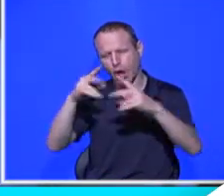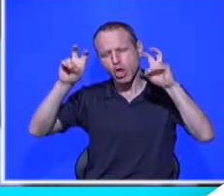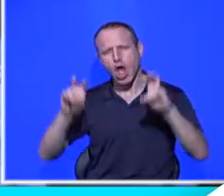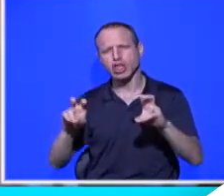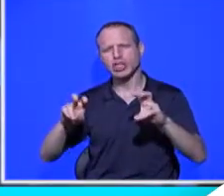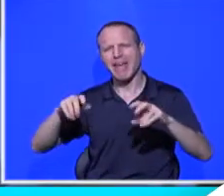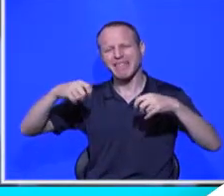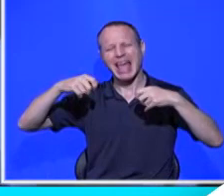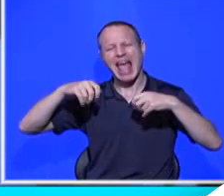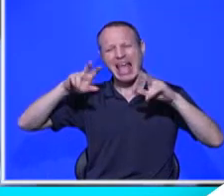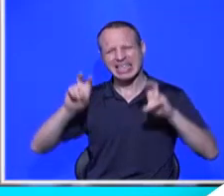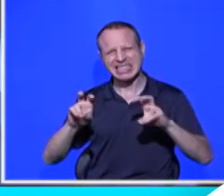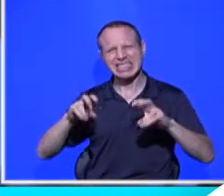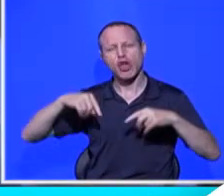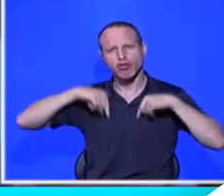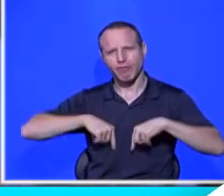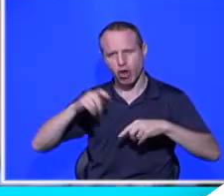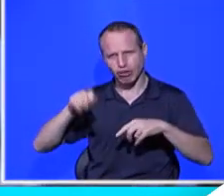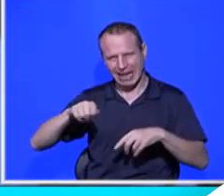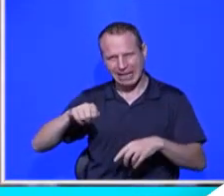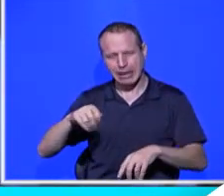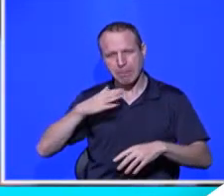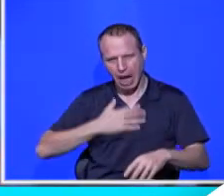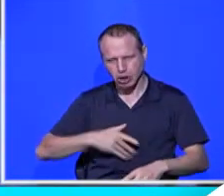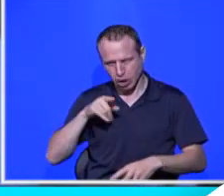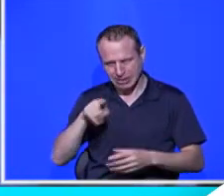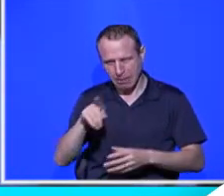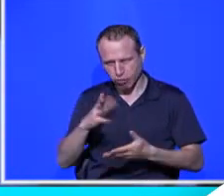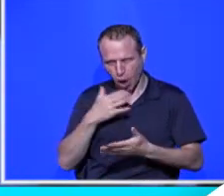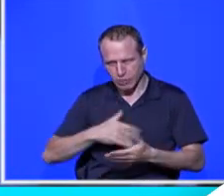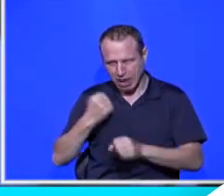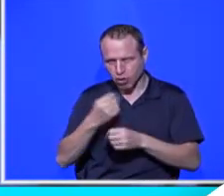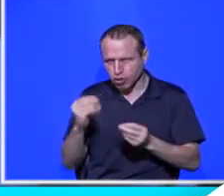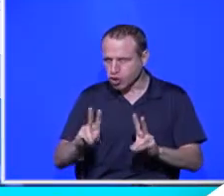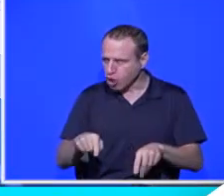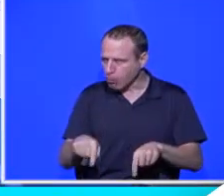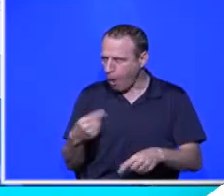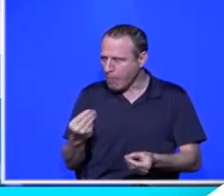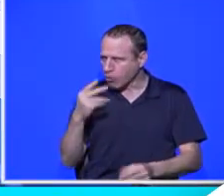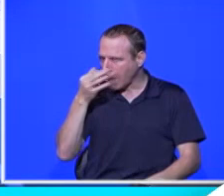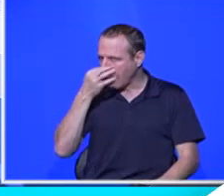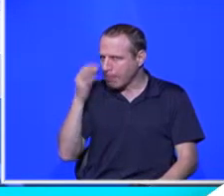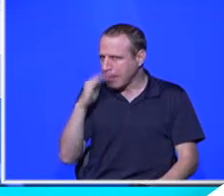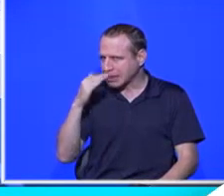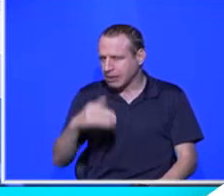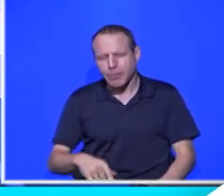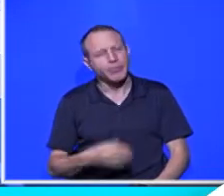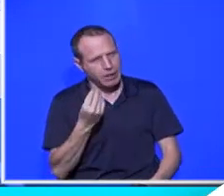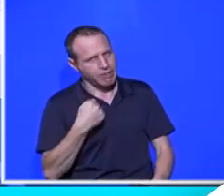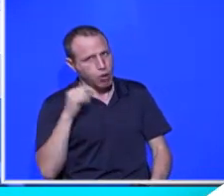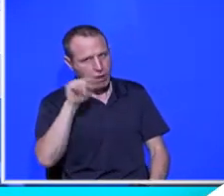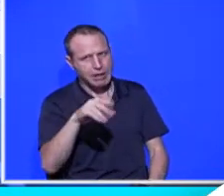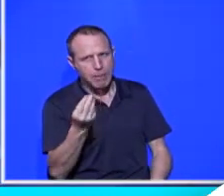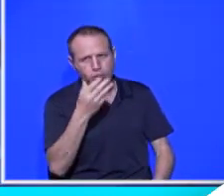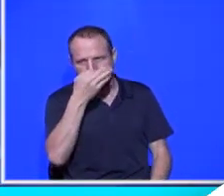הכנסת מרצון? כי זה מה שאתה רוצה לעשות? יש פה משהו מסריח. תראי, קודם כל נגיע תכף למשהו המסריח הזה,